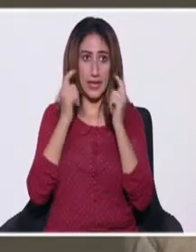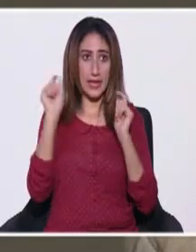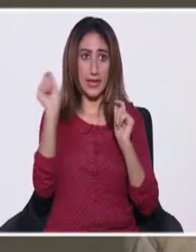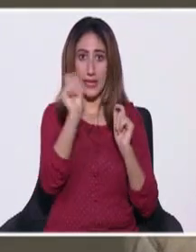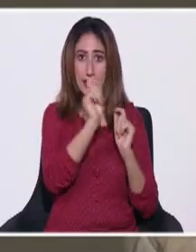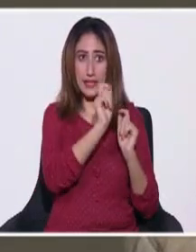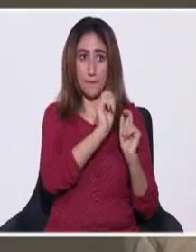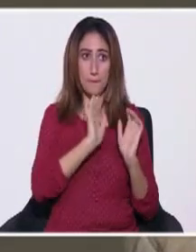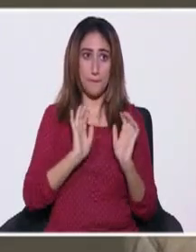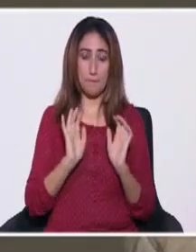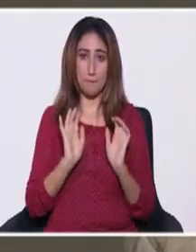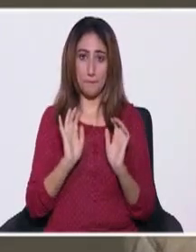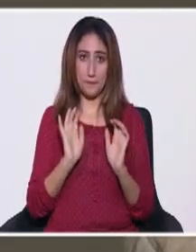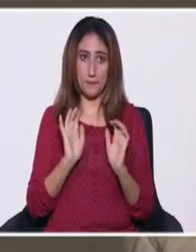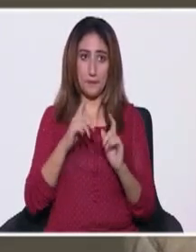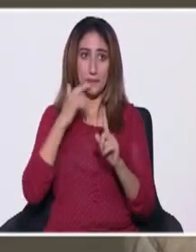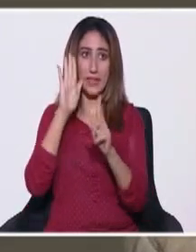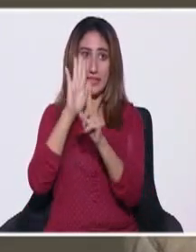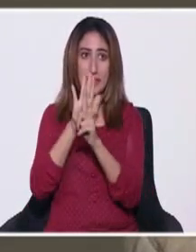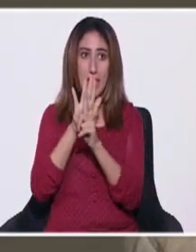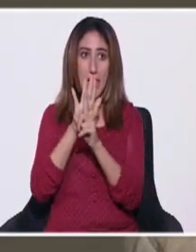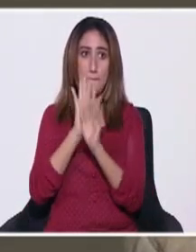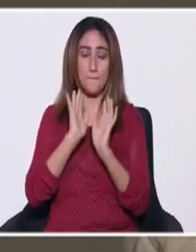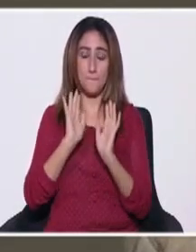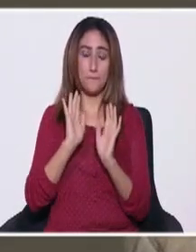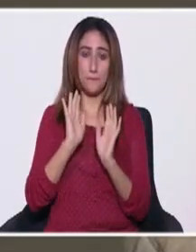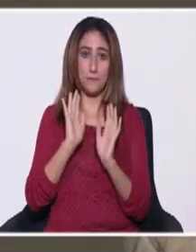به، فعشان كده ده داعم يعني دول هما